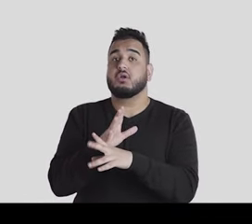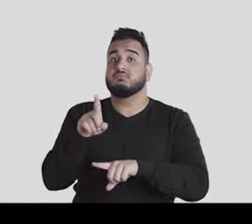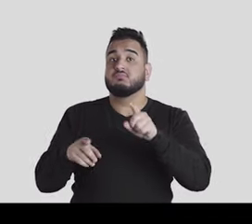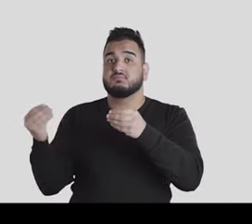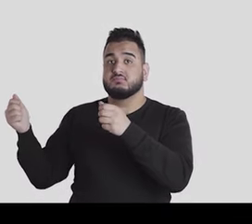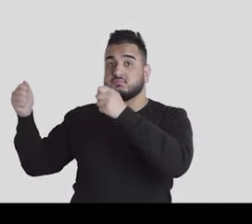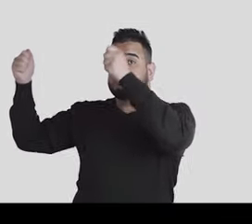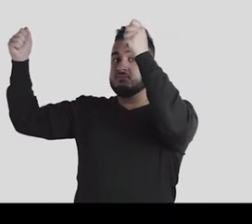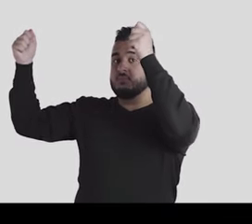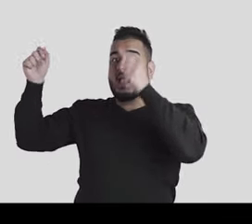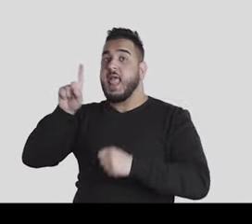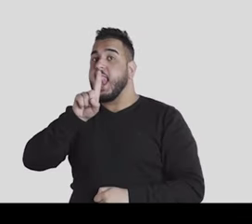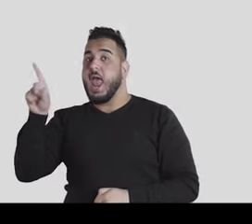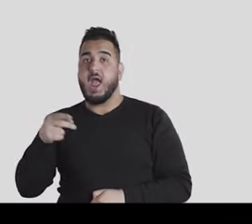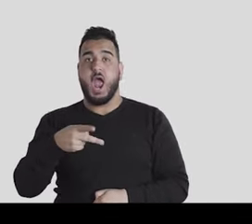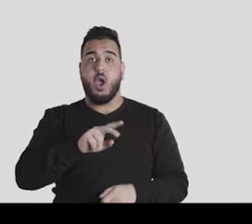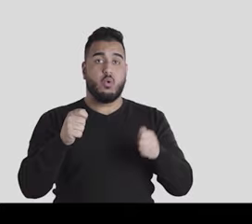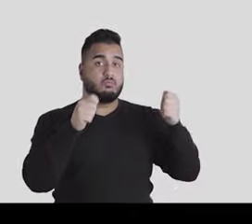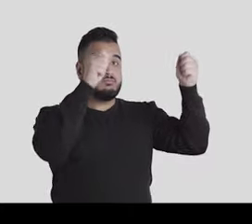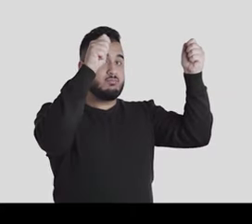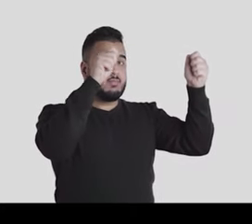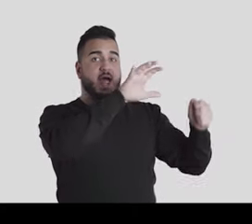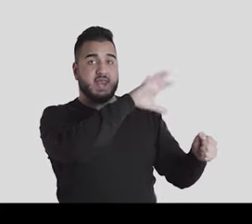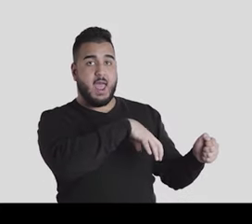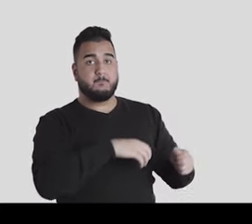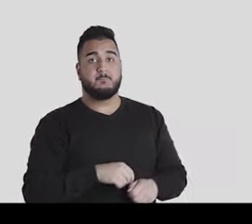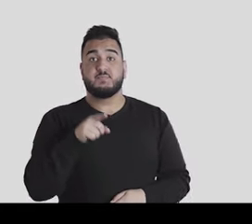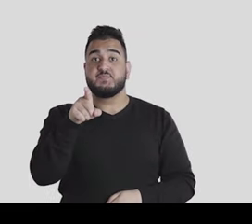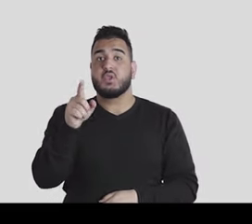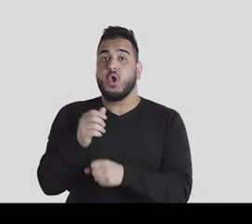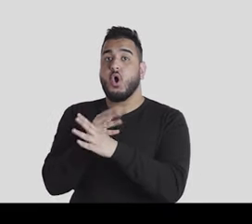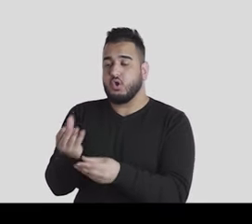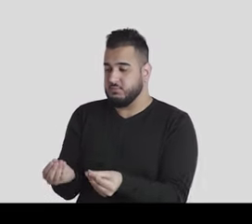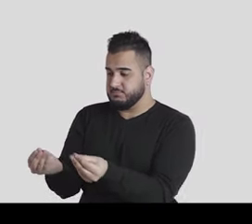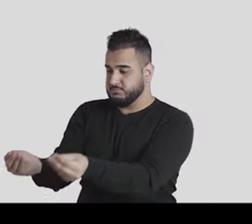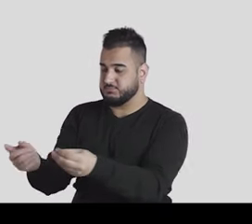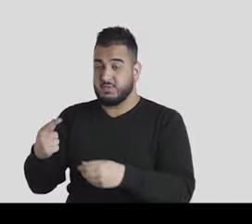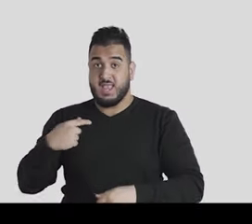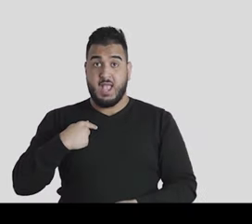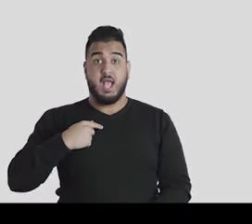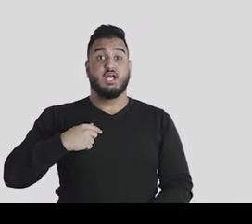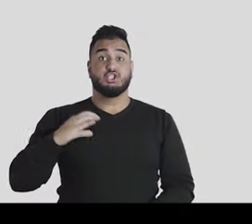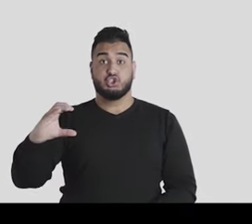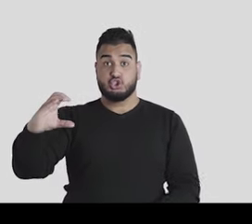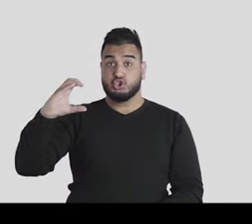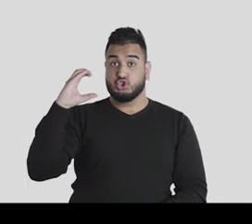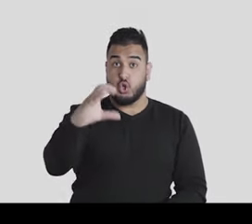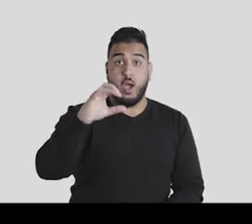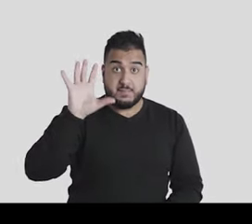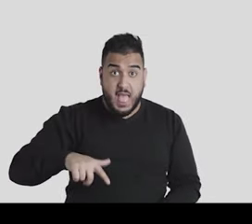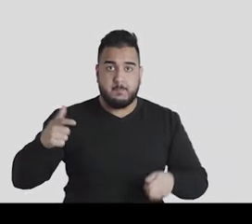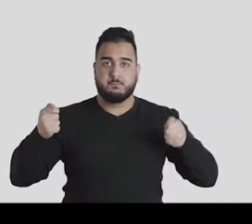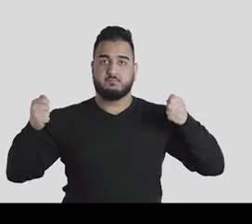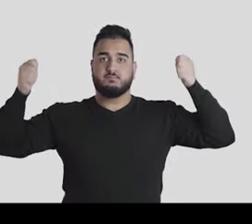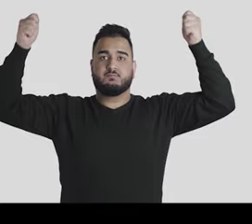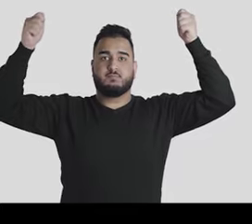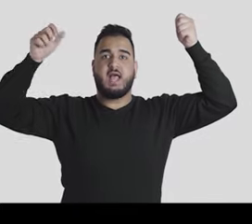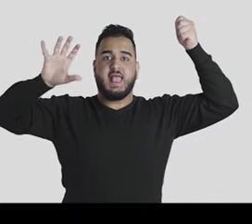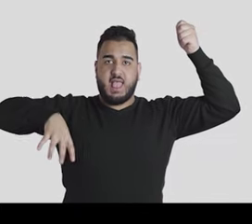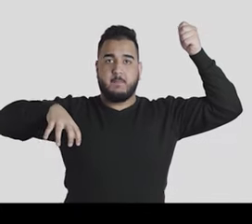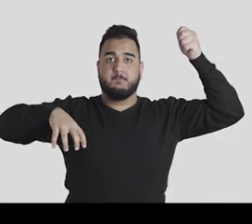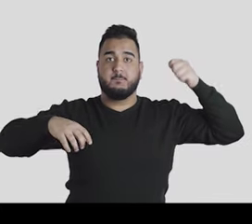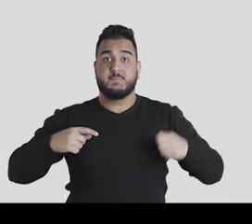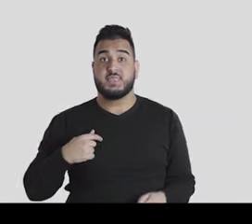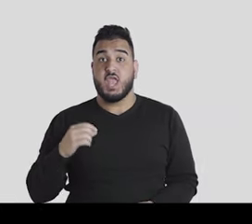وإعطاء لافتة واحدة لكل طفل عليه أن يرفعها فوق رأسه، والتي تحتوي نعم ولا يمكن تبديل